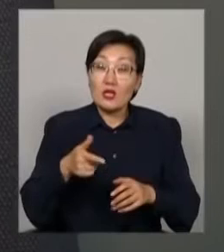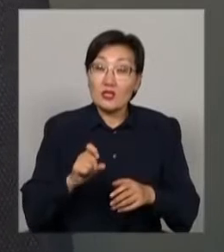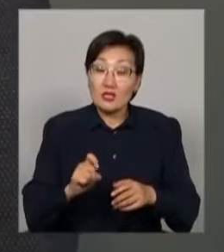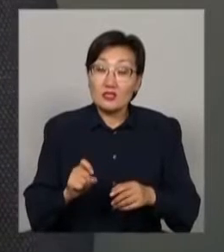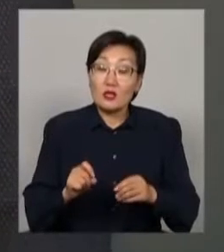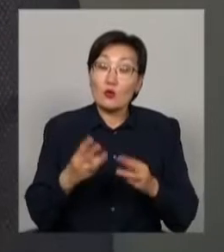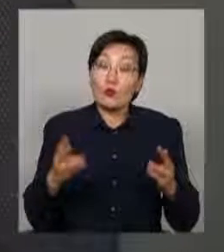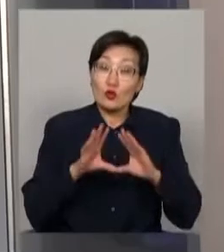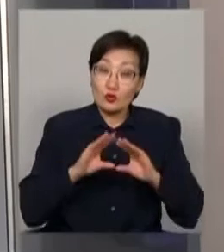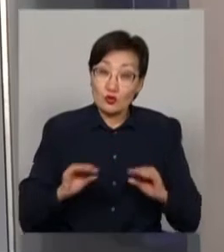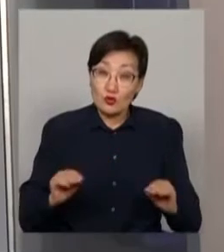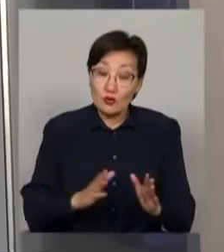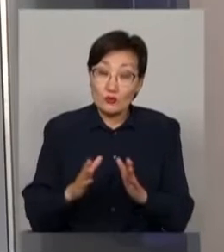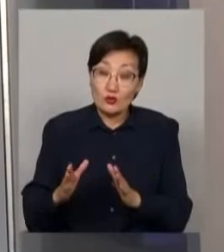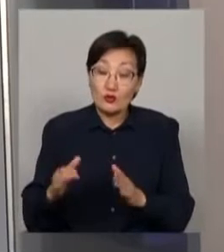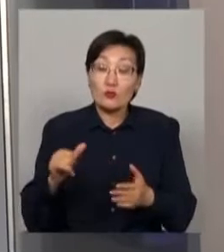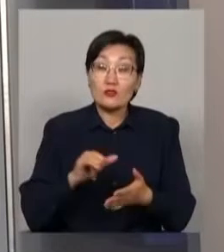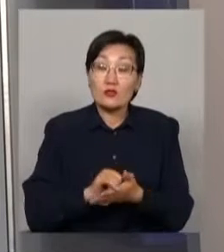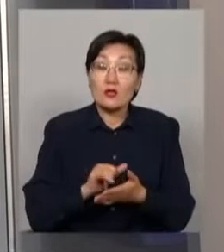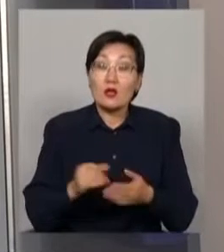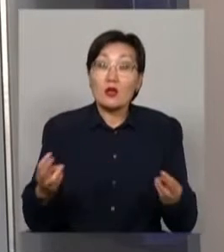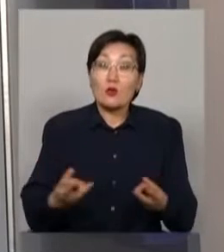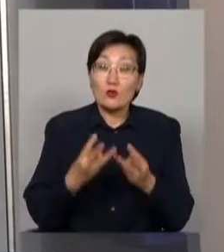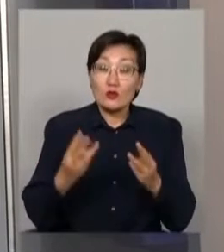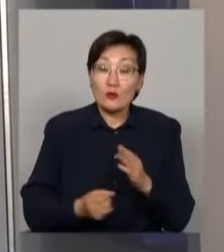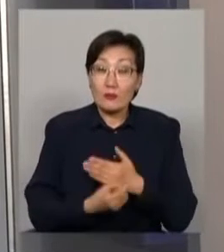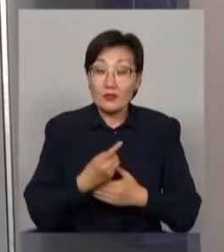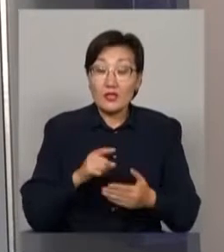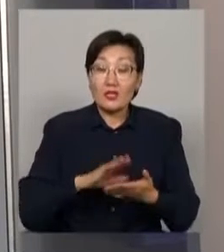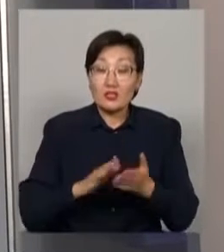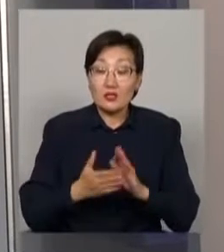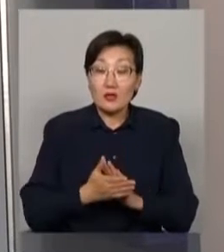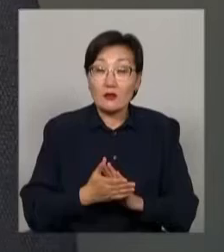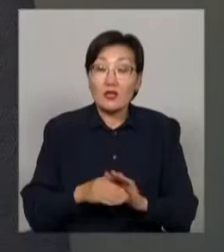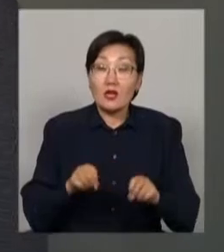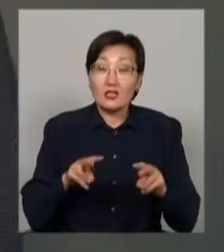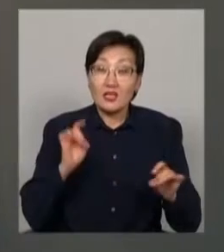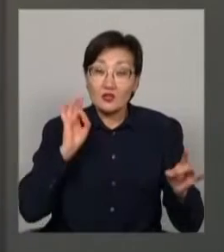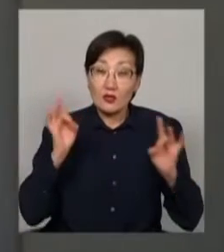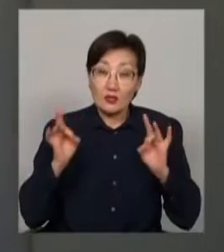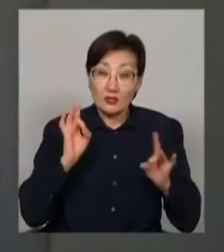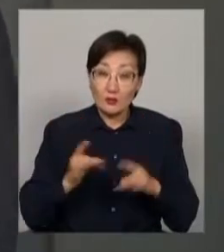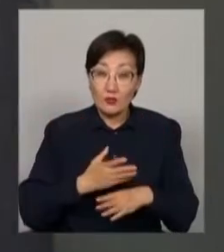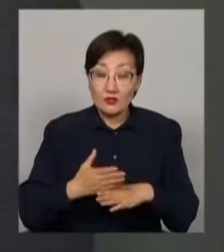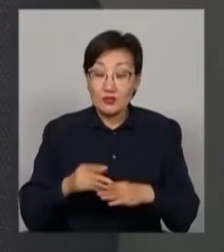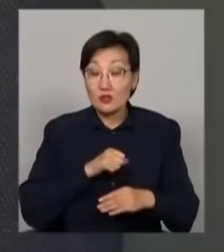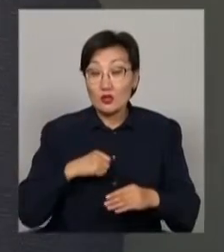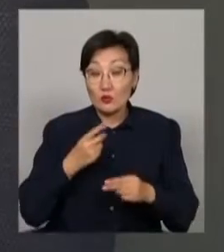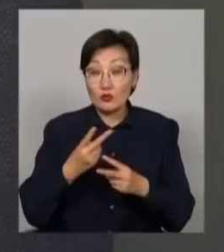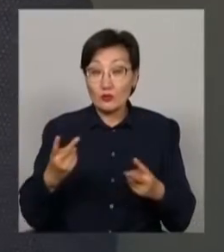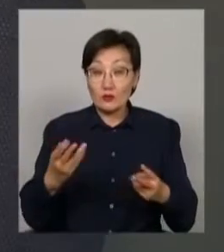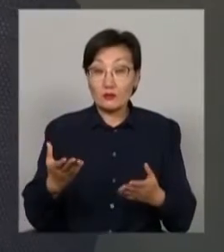жүйесі құрылғылары қойылған. Өрт болған жағдайда арнайы дыбыс құрылғылары келушілерге дабыл қағады. Дабыл қаққаннан кейін өздеріңіз көріп тұрған